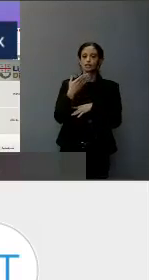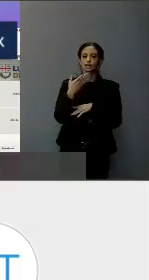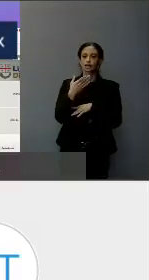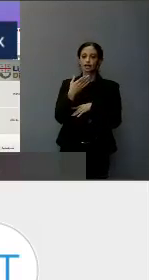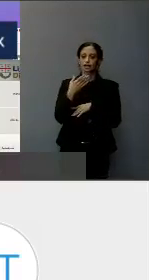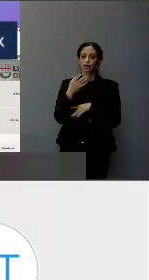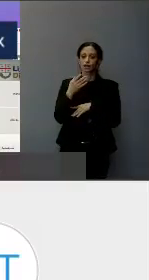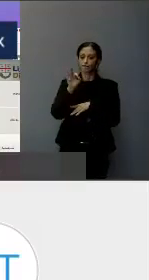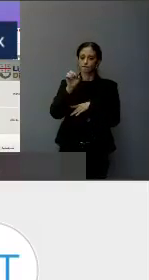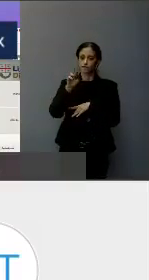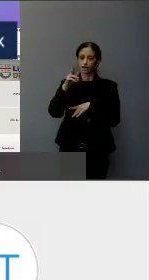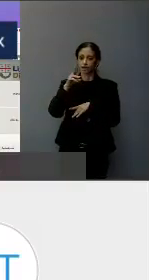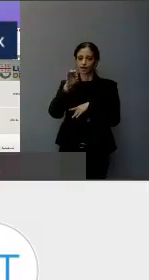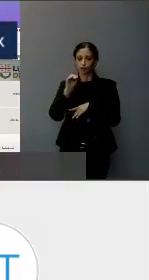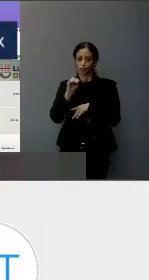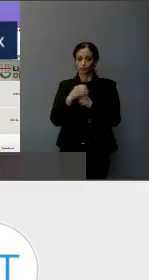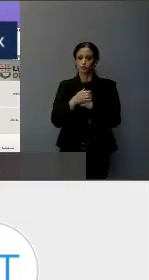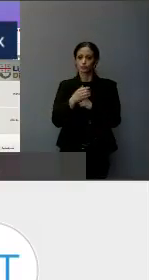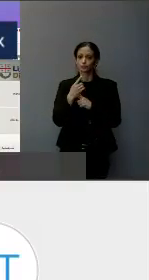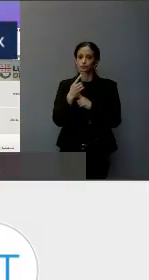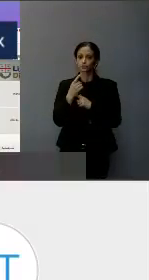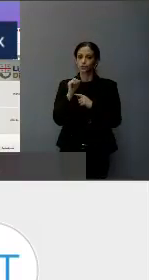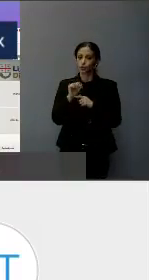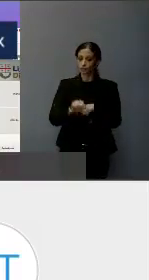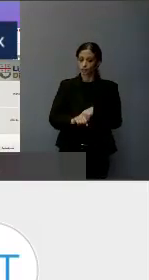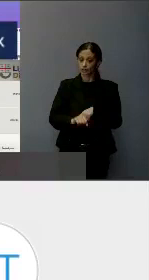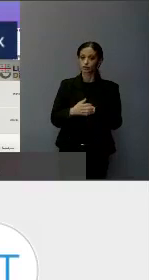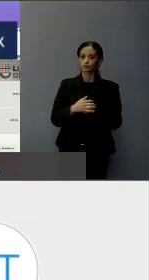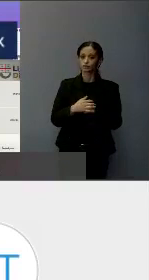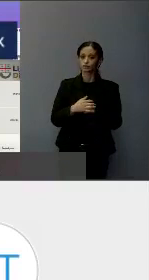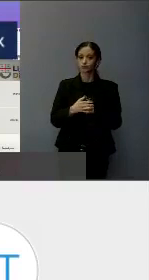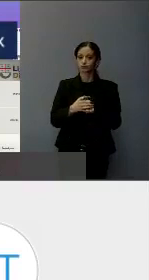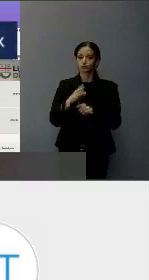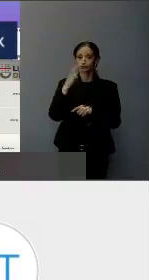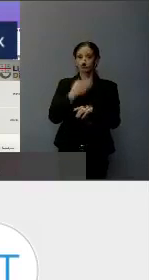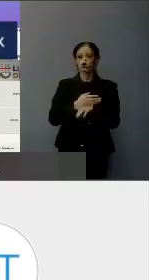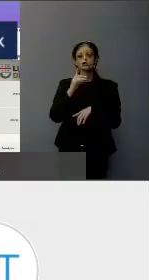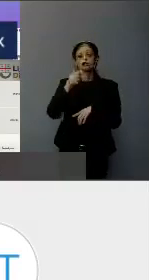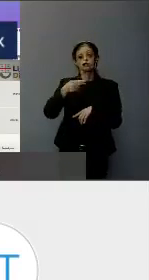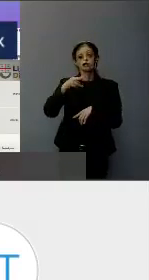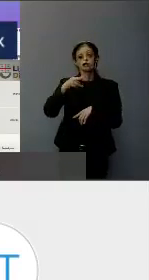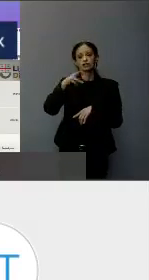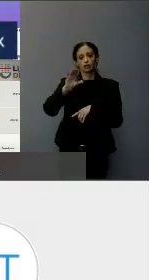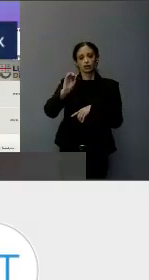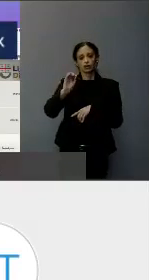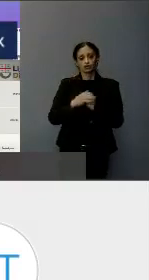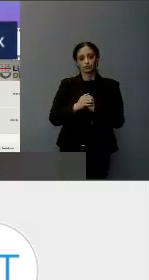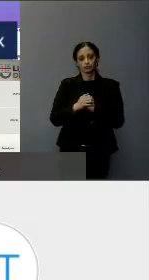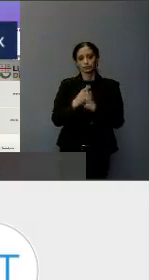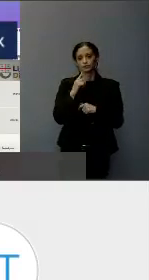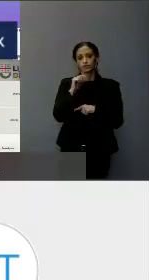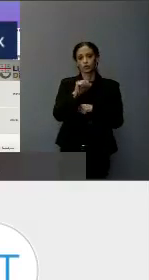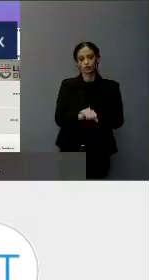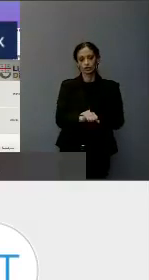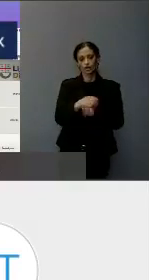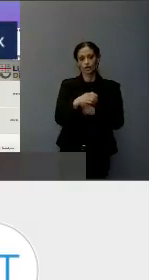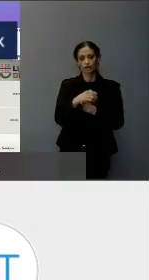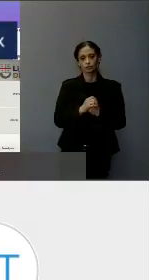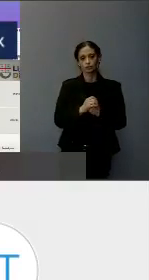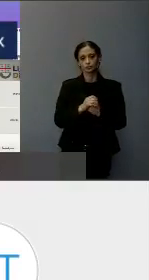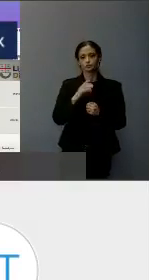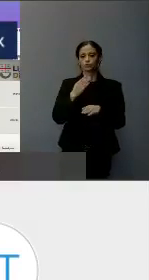ferrero con contrario consigliere grillo comprare o